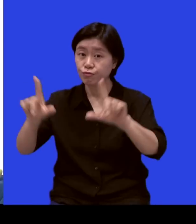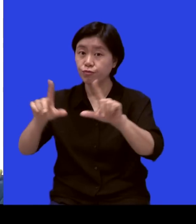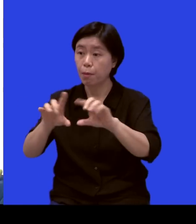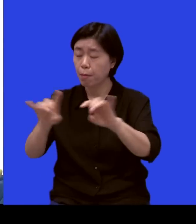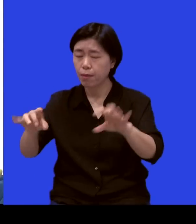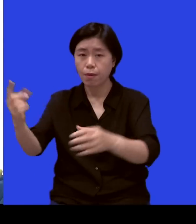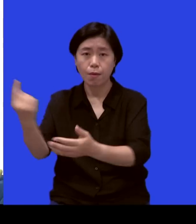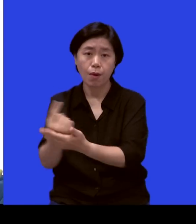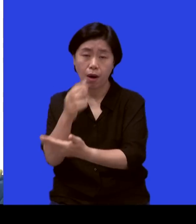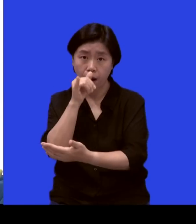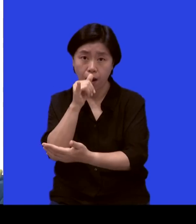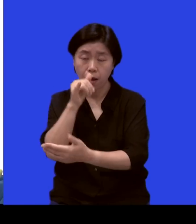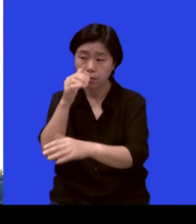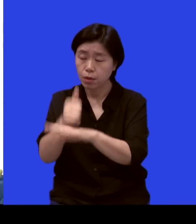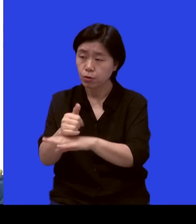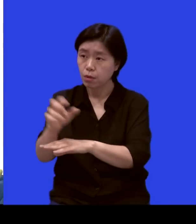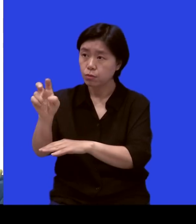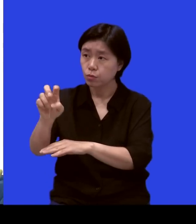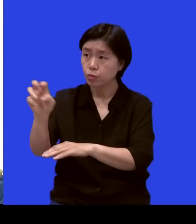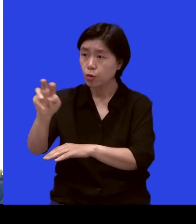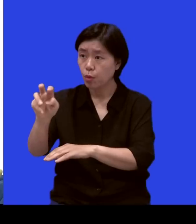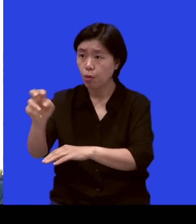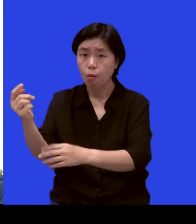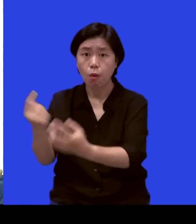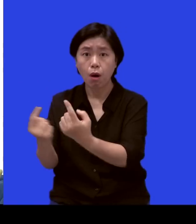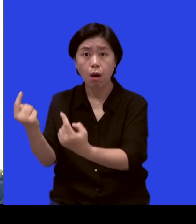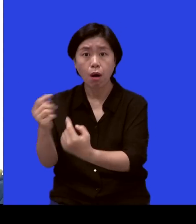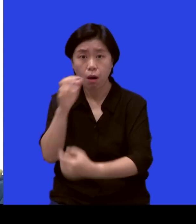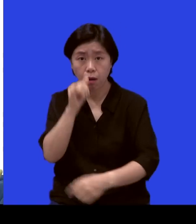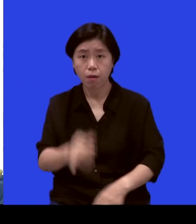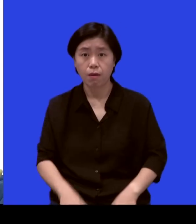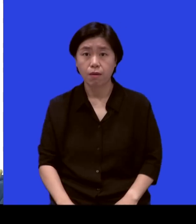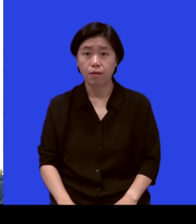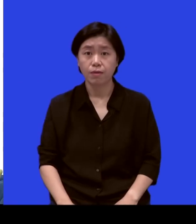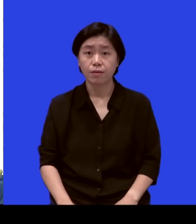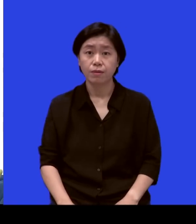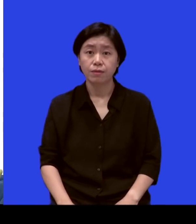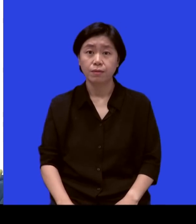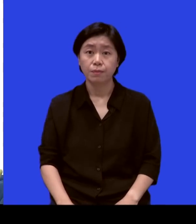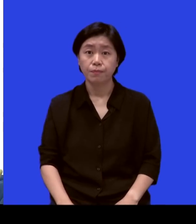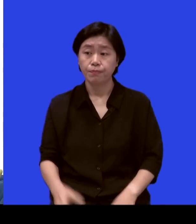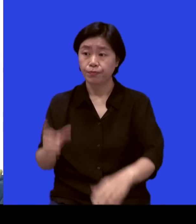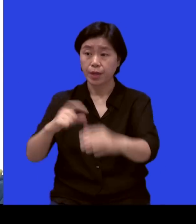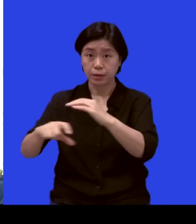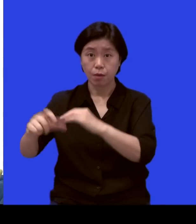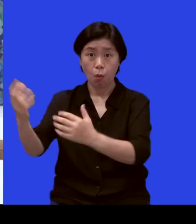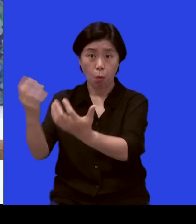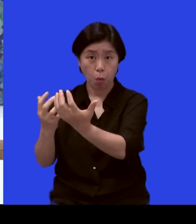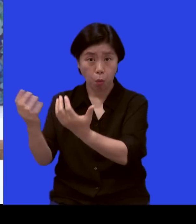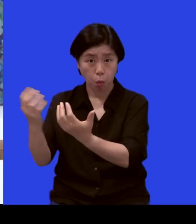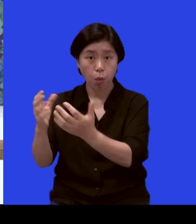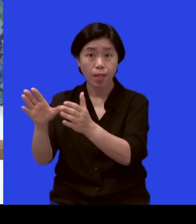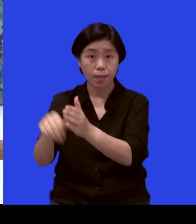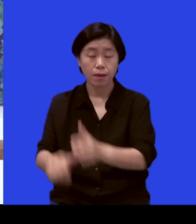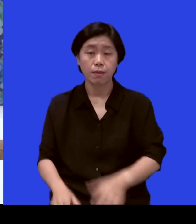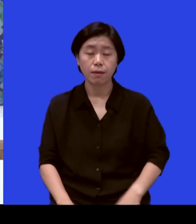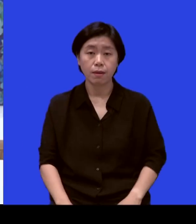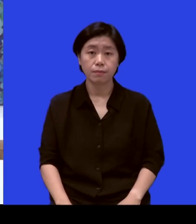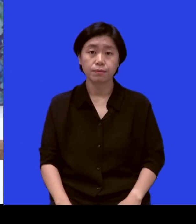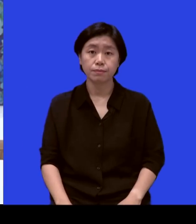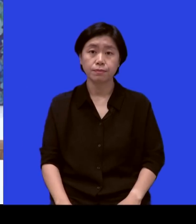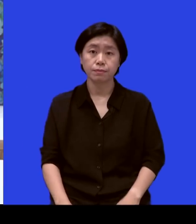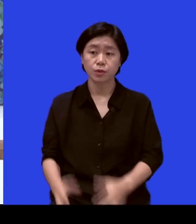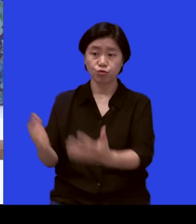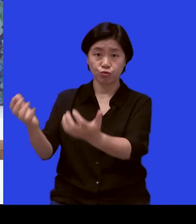수명 30명 이렇게 되니까 그 시간이 중고등부 학생 예배 시간이었어요. 학생들 싫어할